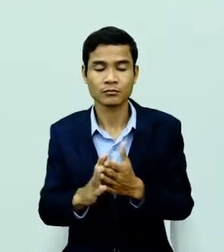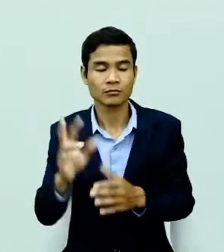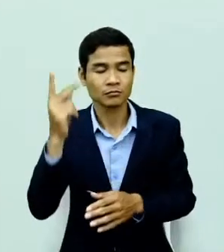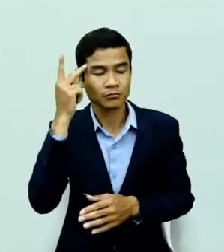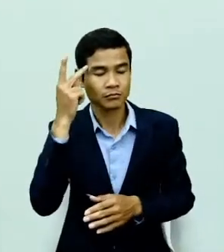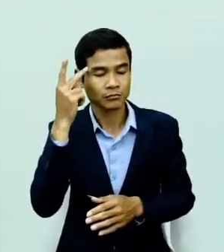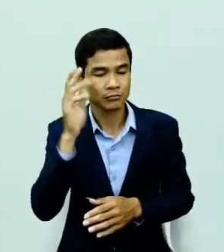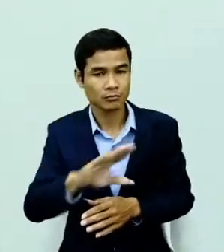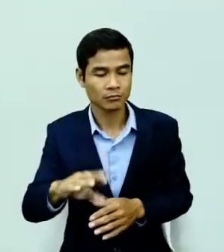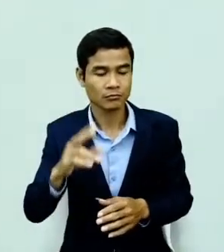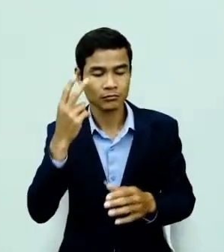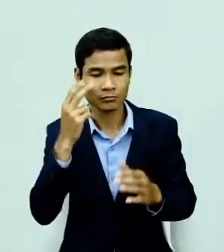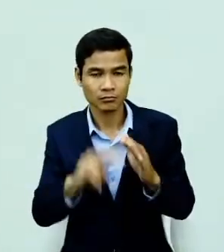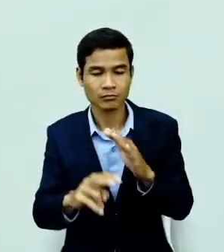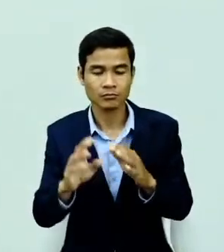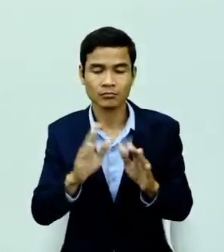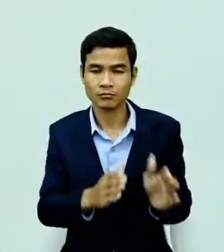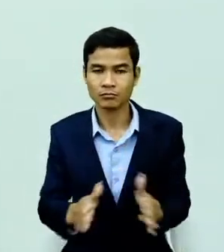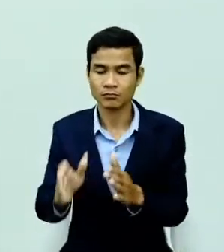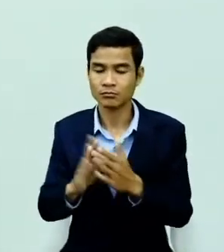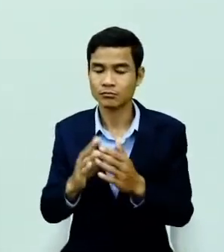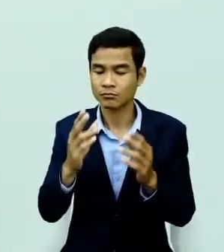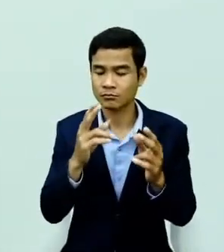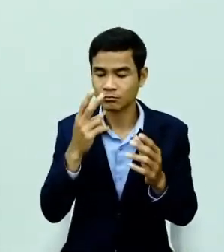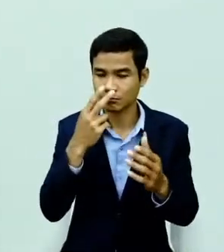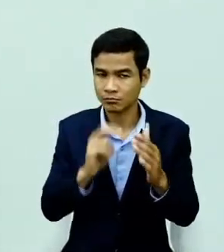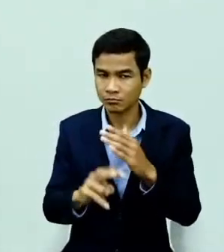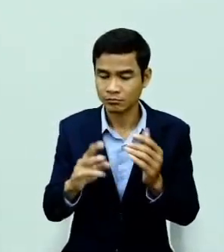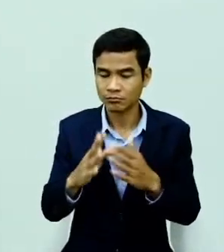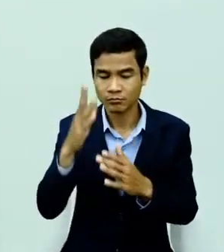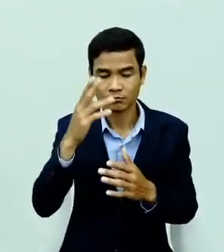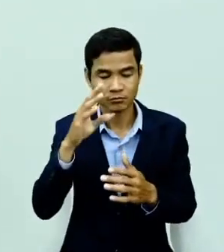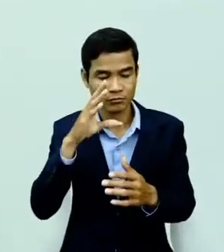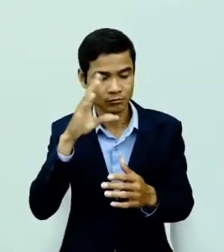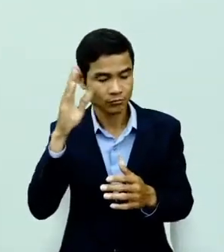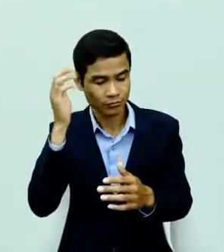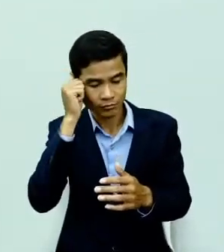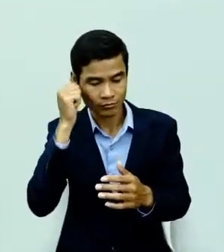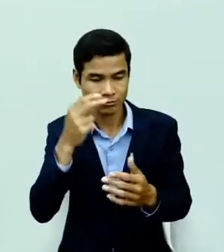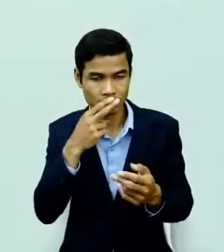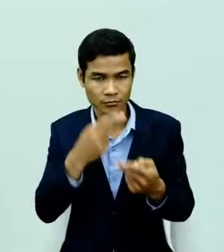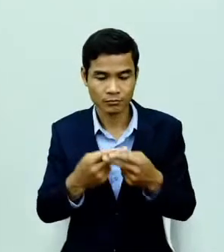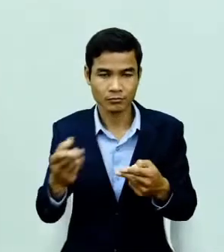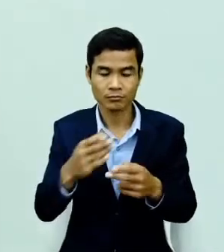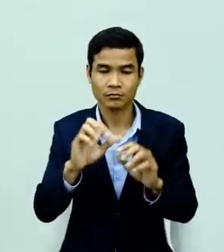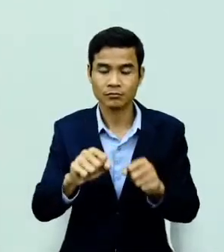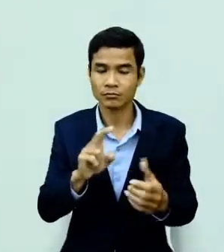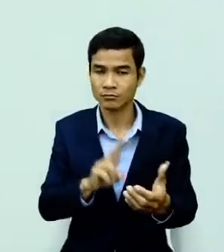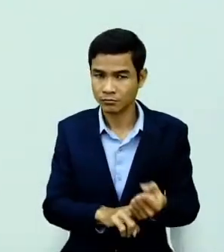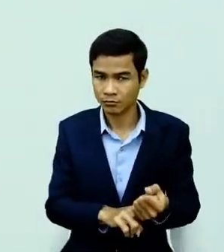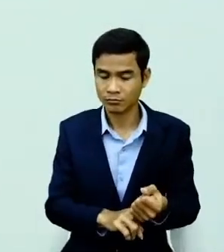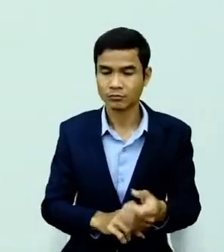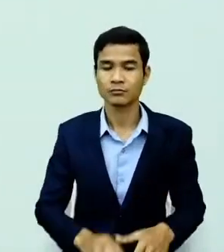ទស្សន៍ទាទាំងអស់គ្នាកូនត្រៀមខ្លួនទស្សន៍ទាហើយកូនចាំចម្លើយដែលកូនបានទស្សន៍ទាផងណា